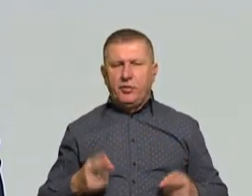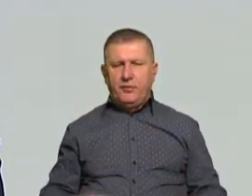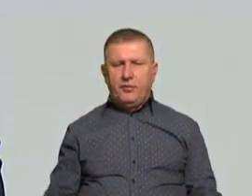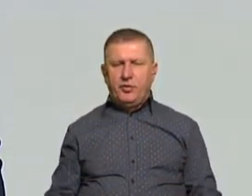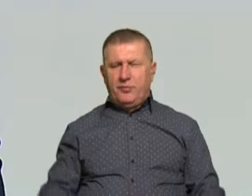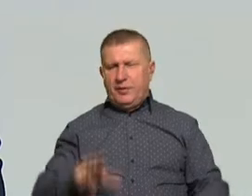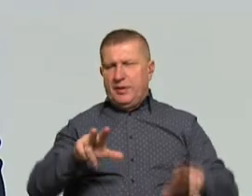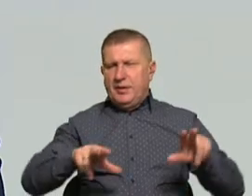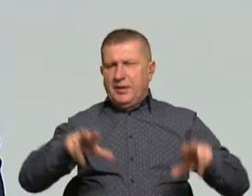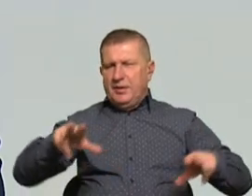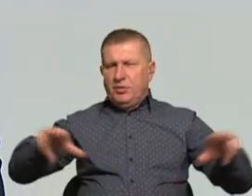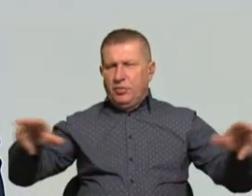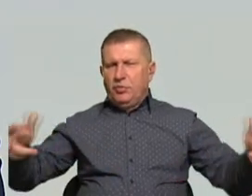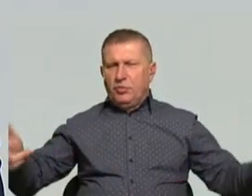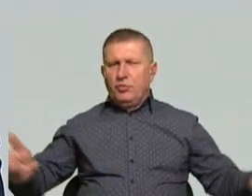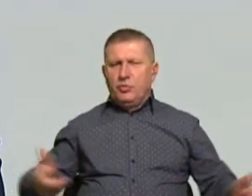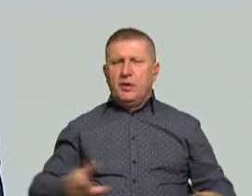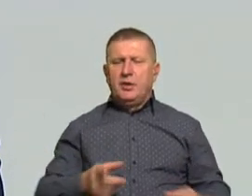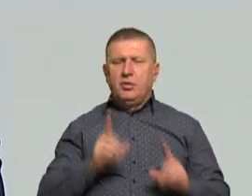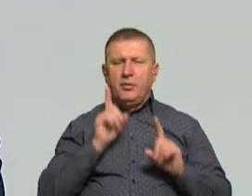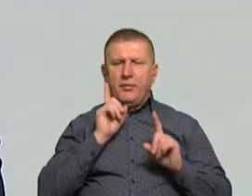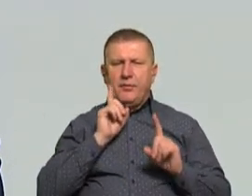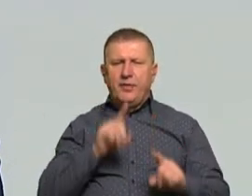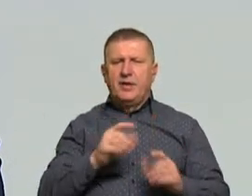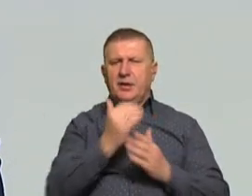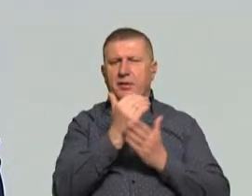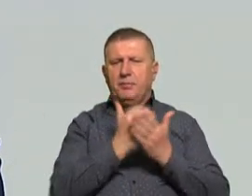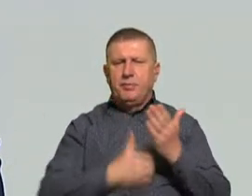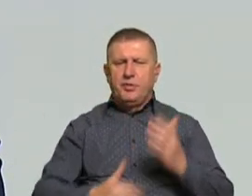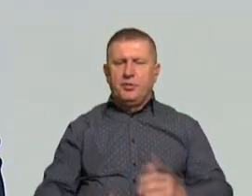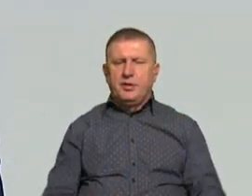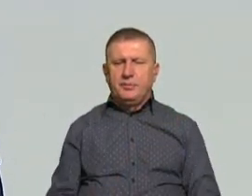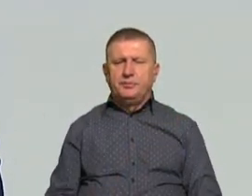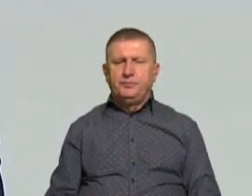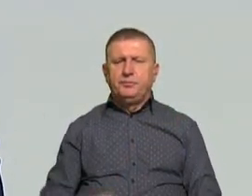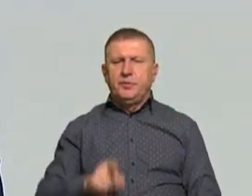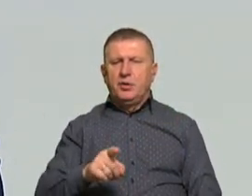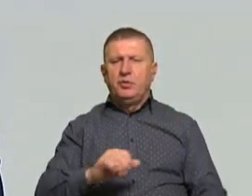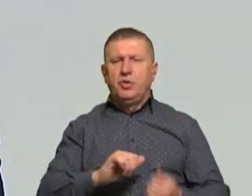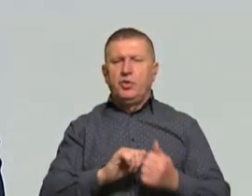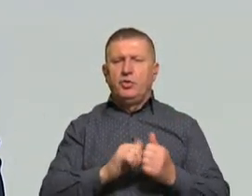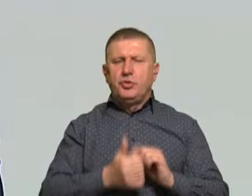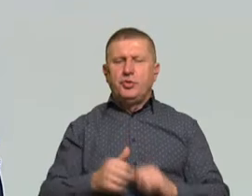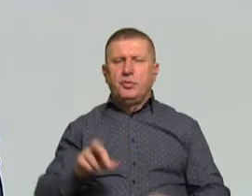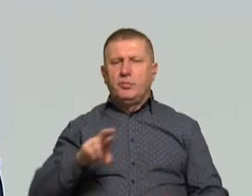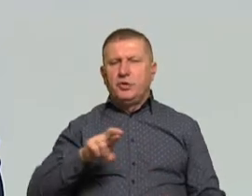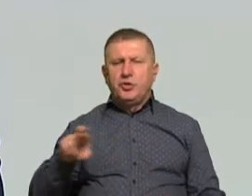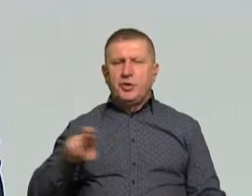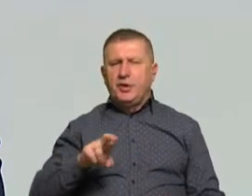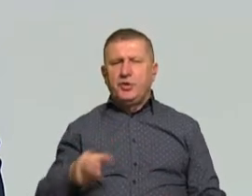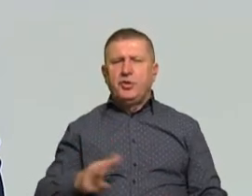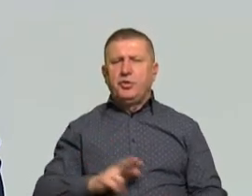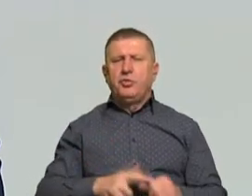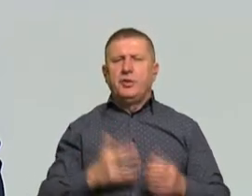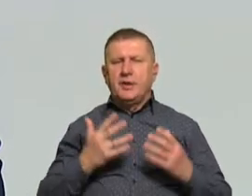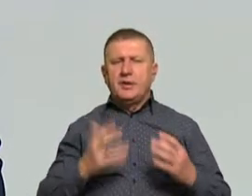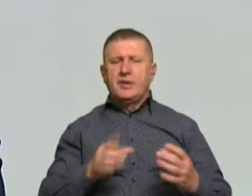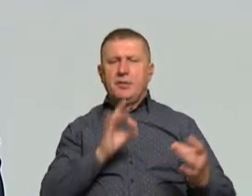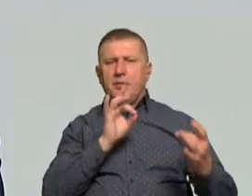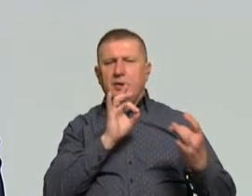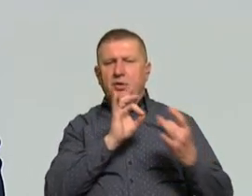tylko niektóre fakty z programu, niemniej jednak to są rzeczy, które chcemy